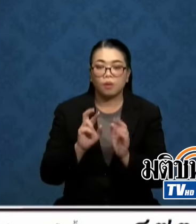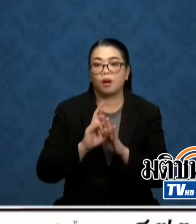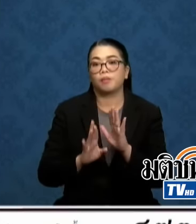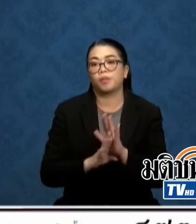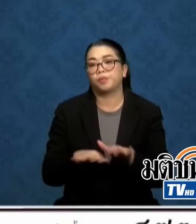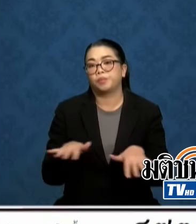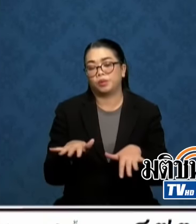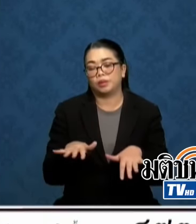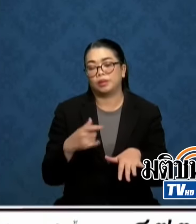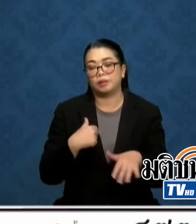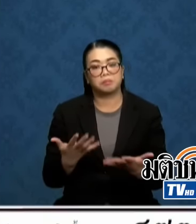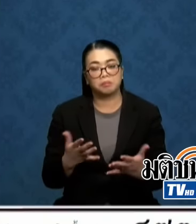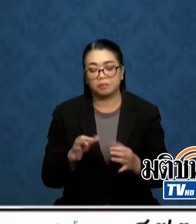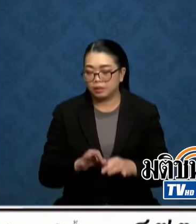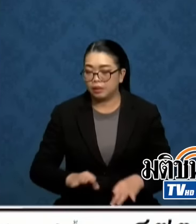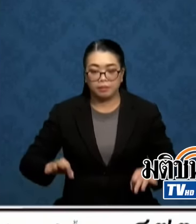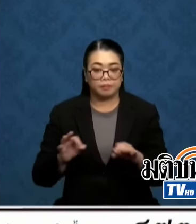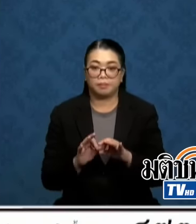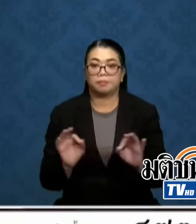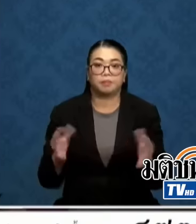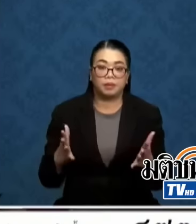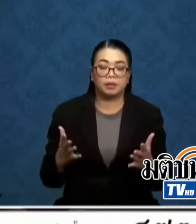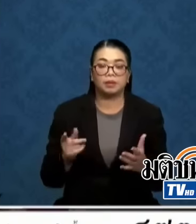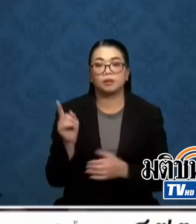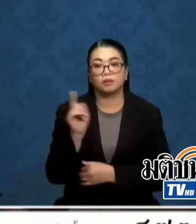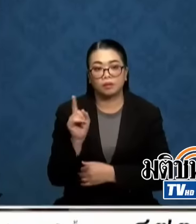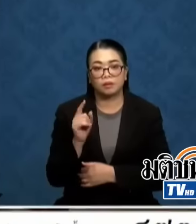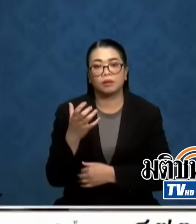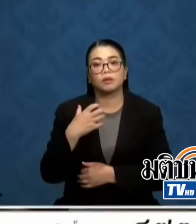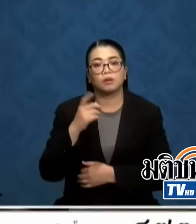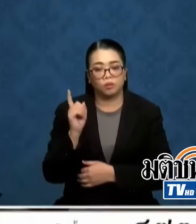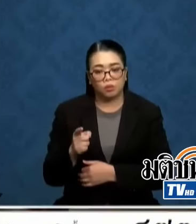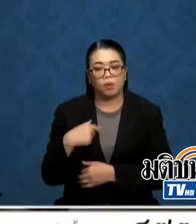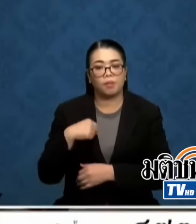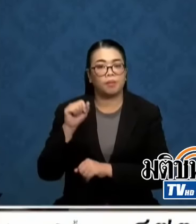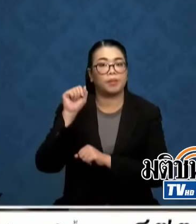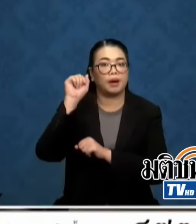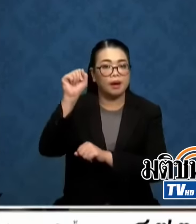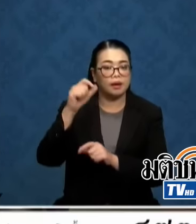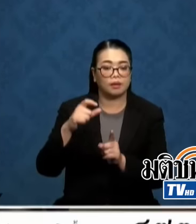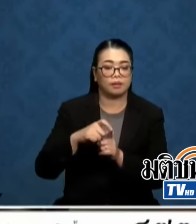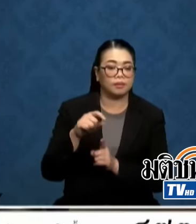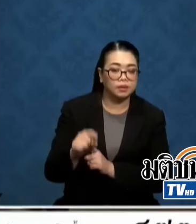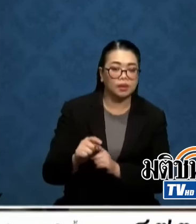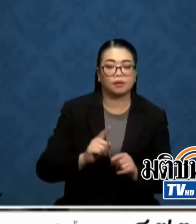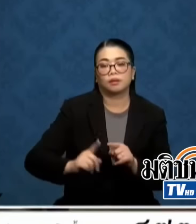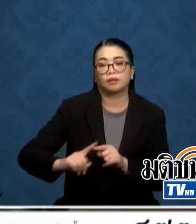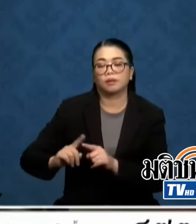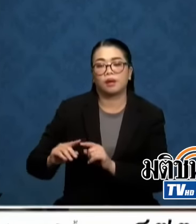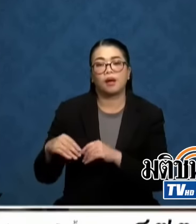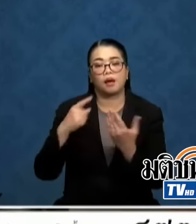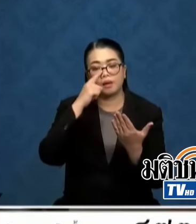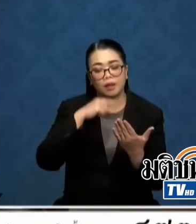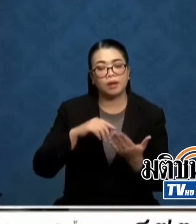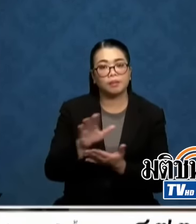ปกติจึงไม่มีความจำเป็นใดๆที่จะต้องคงประกาศและคำสั่งเหล่านี้ไว้เพื่อให้ประเทศ